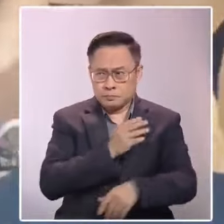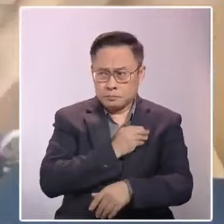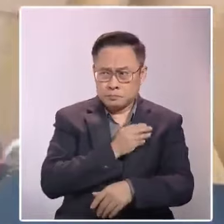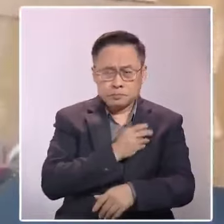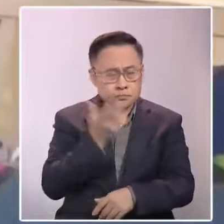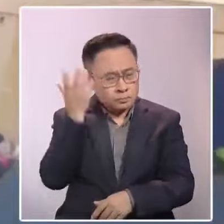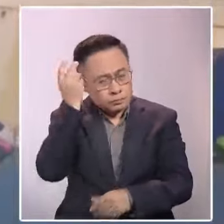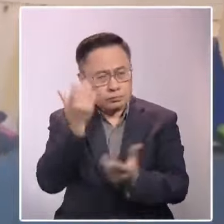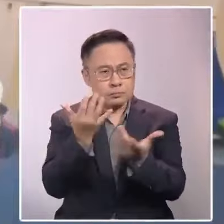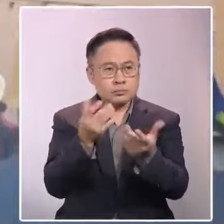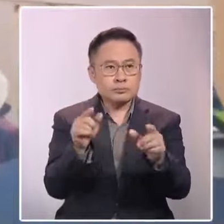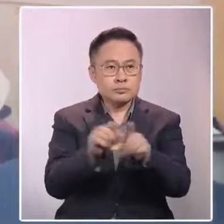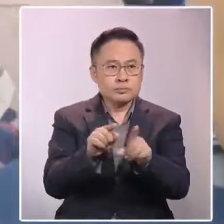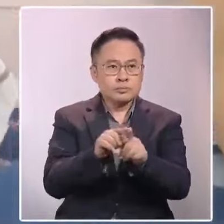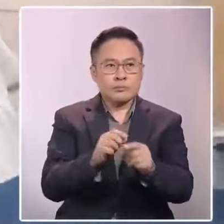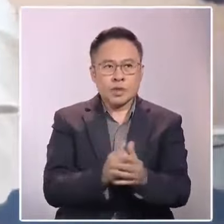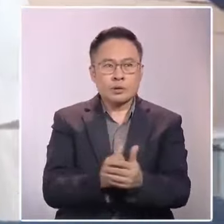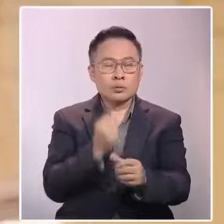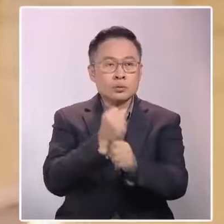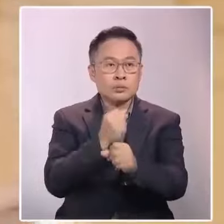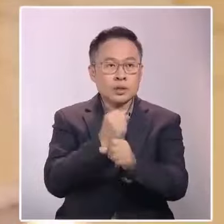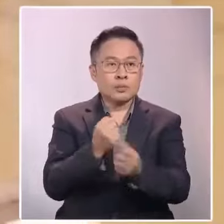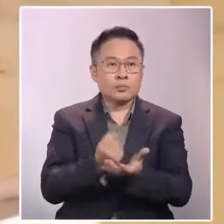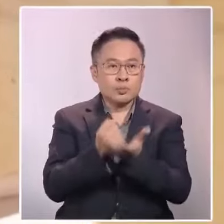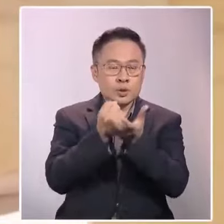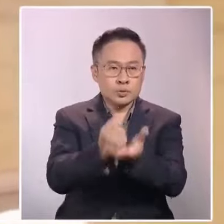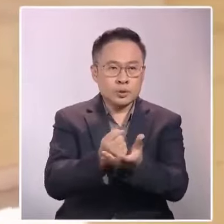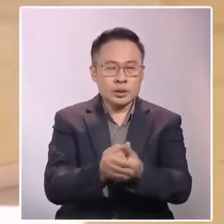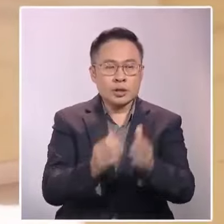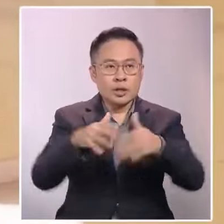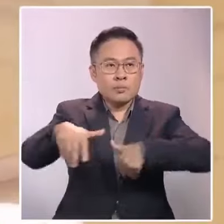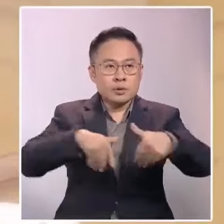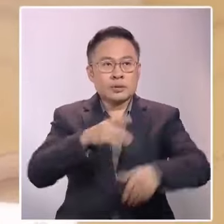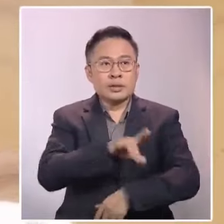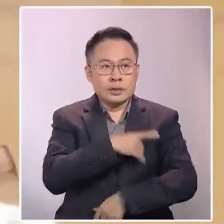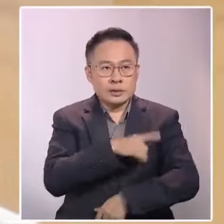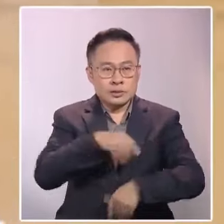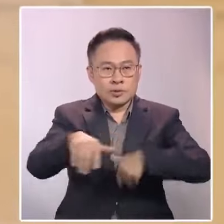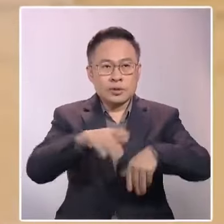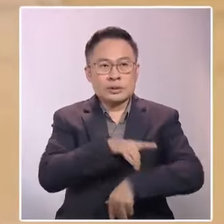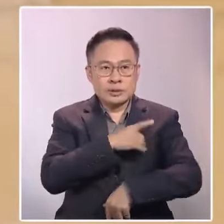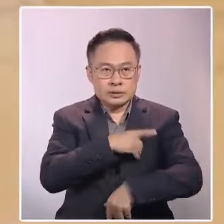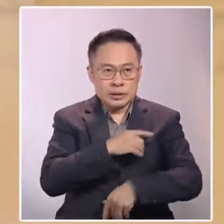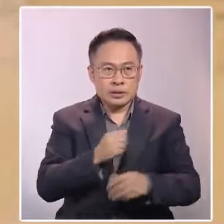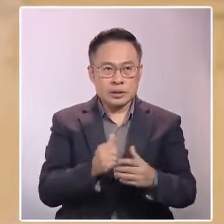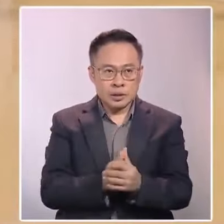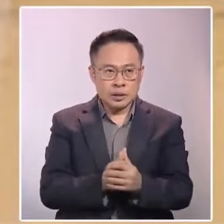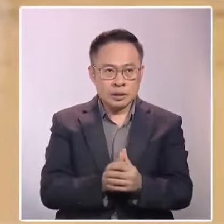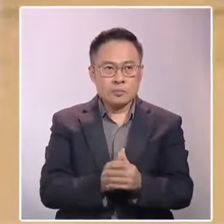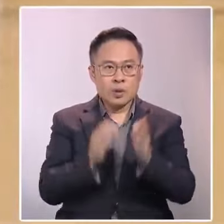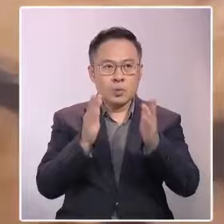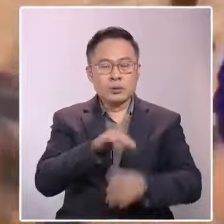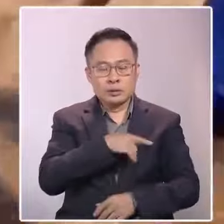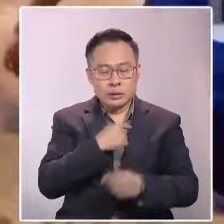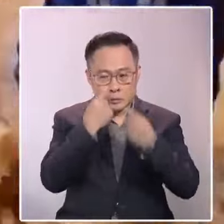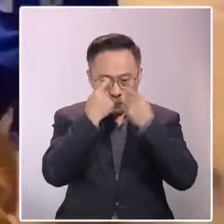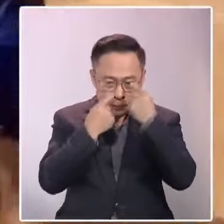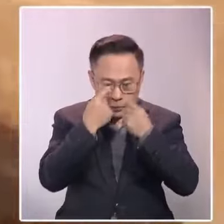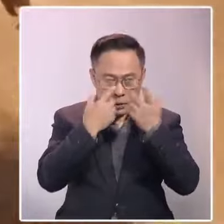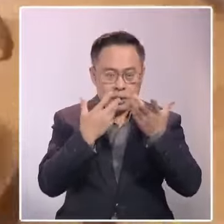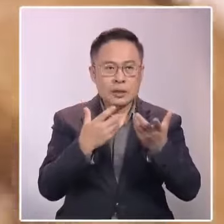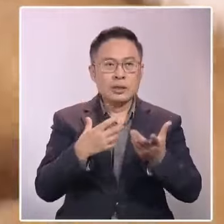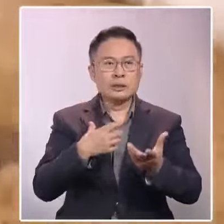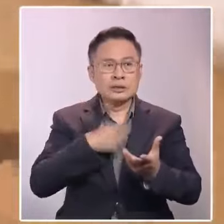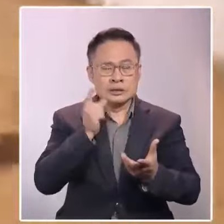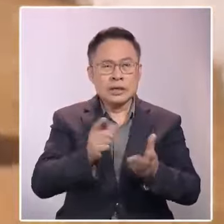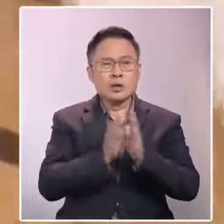ความหวังคือพอเห็นภาพแบบนี้เจ้าหน้าที่เข้ามาเนี่ยก็รู้สึกดีใจตื้นตันใจอยู่ๆน้ำตาก็ไหลออกมาอยากจะ